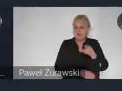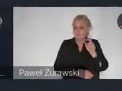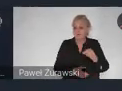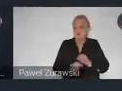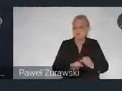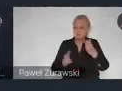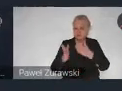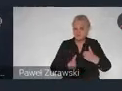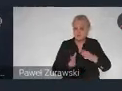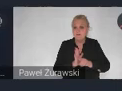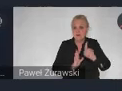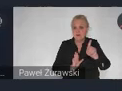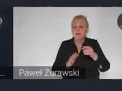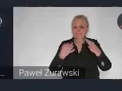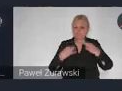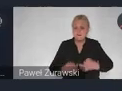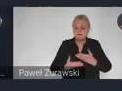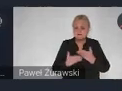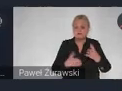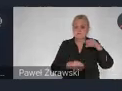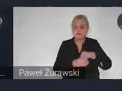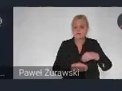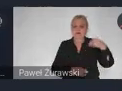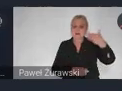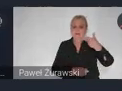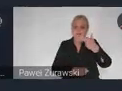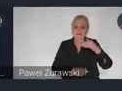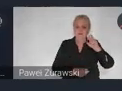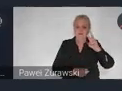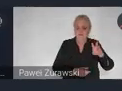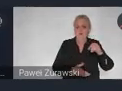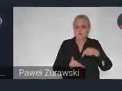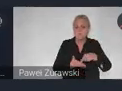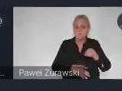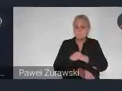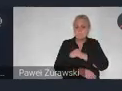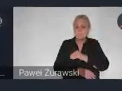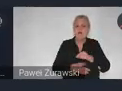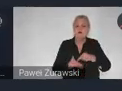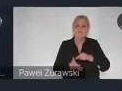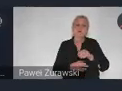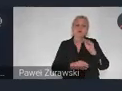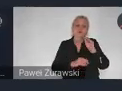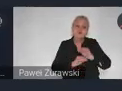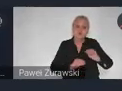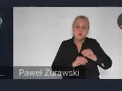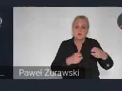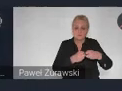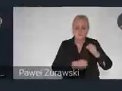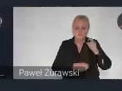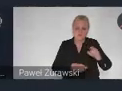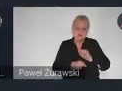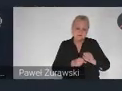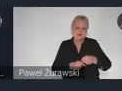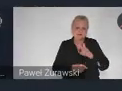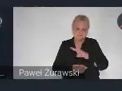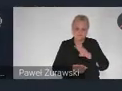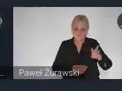przygotowaliśmy do państwa dla państwa w ramach Akademii Liw materiały te w formie webinarium można znaleźć na naszej stronie